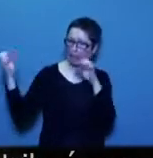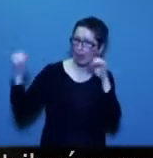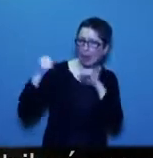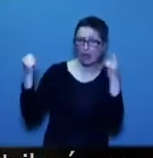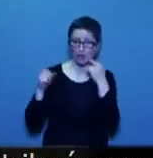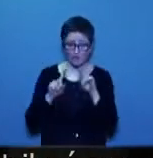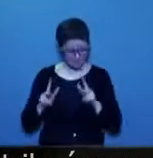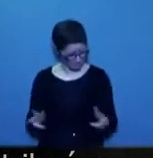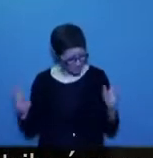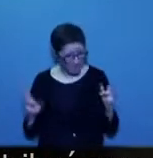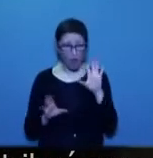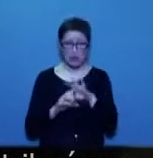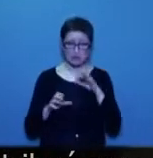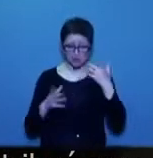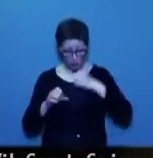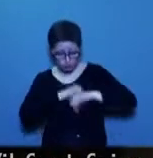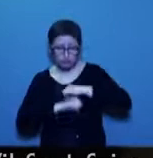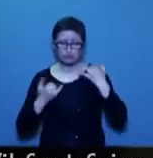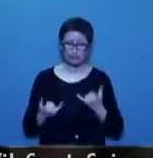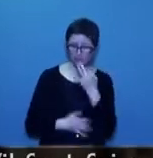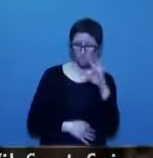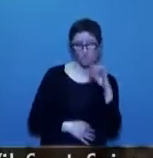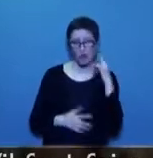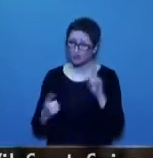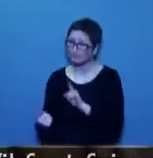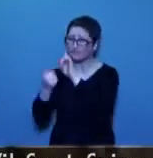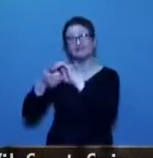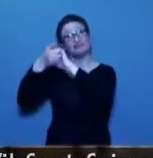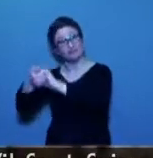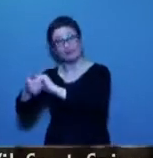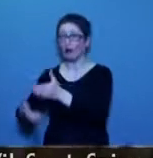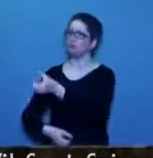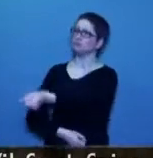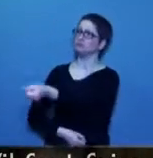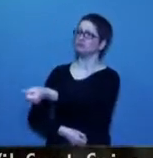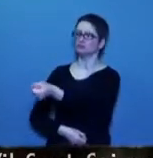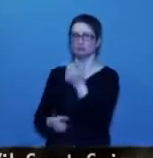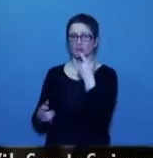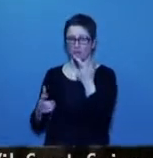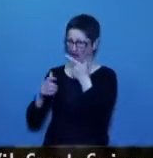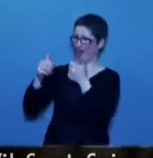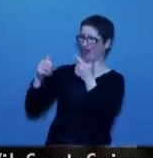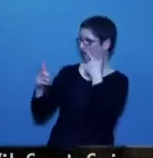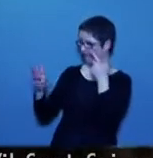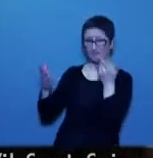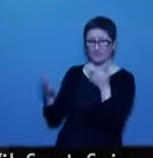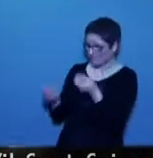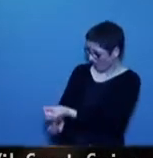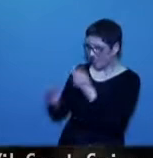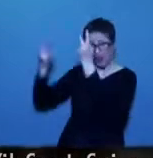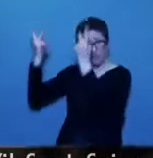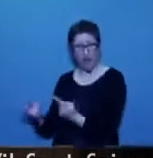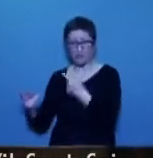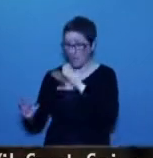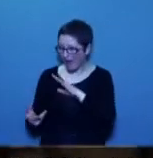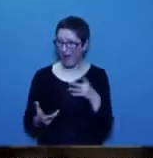pleine élection aller chercher auprès de lui une poignée de main qui discrédite celui qui la touche, pour la raison du contexte dans lequel on